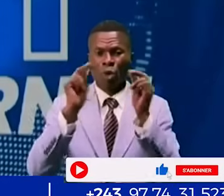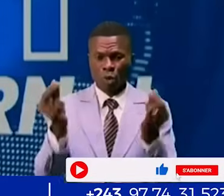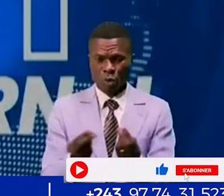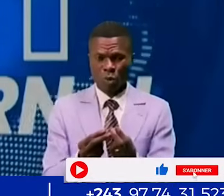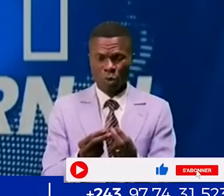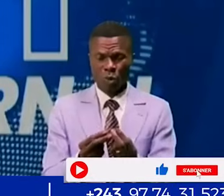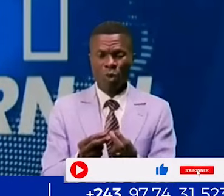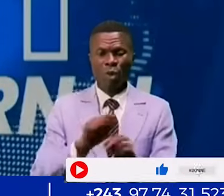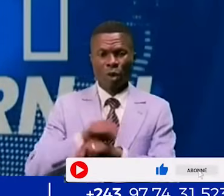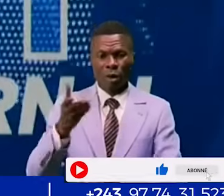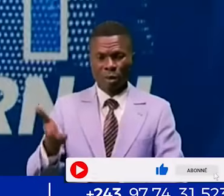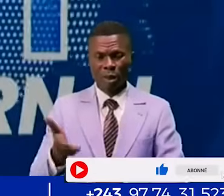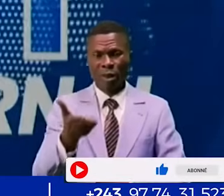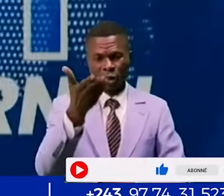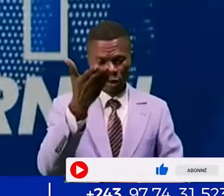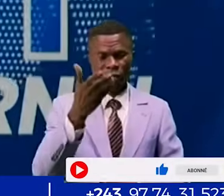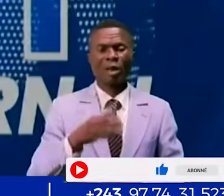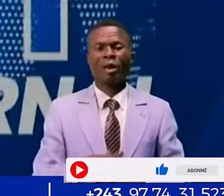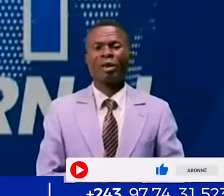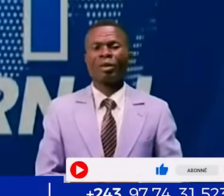de ces institutions. Nanou Mbapwati, J.R. Kabamba, l'agent.